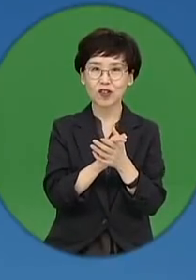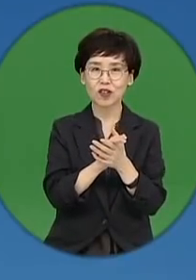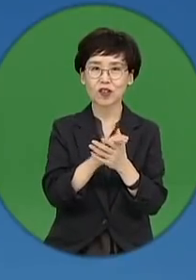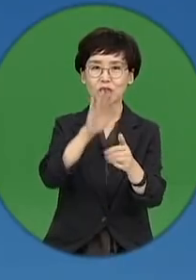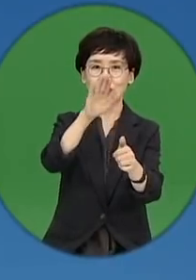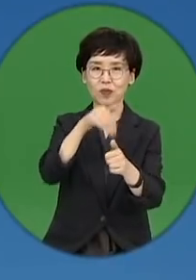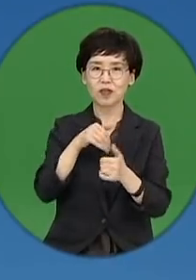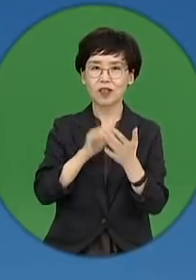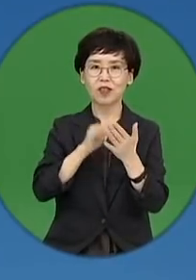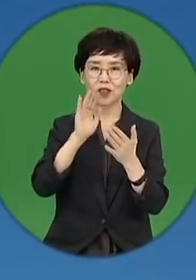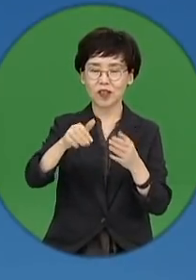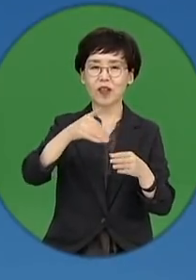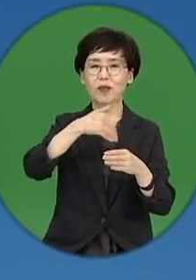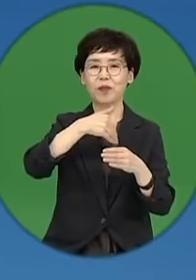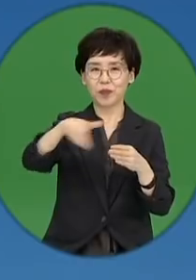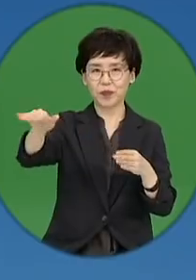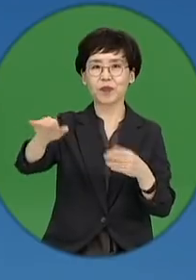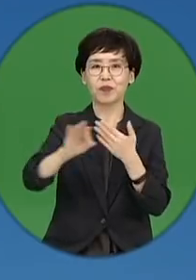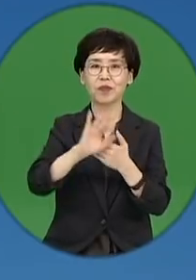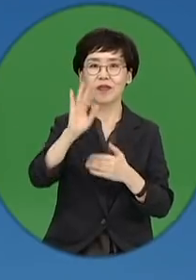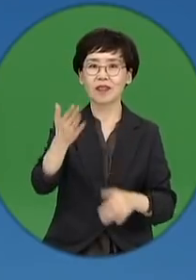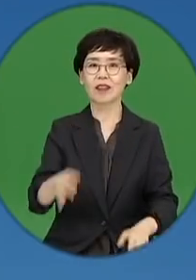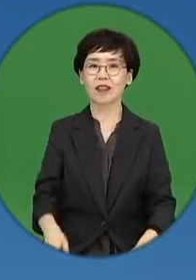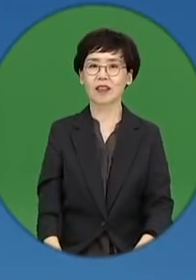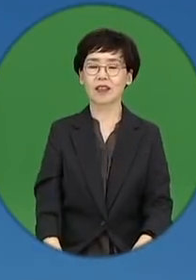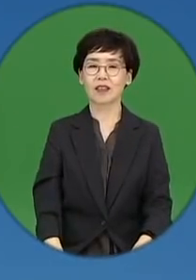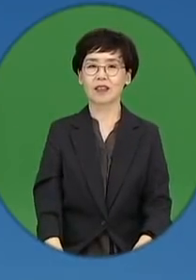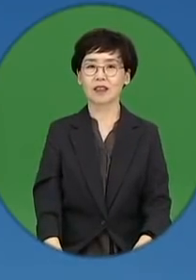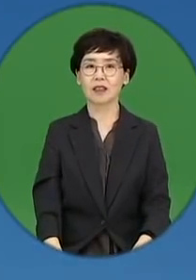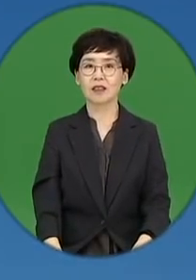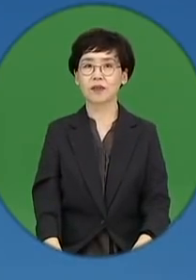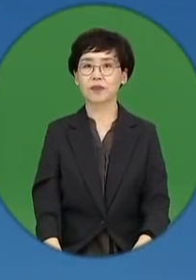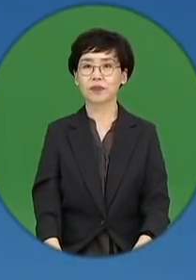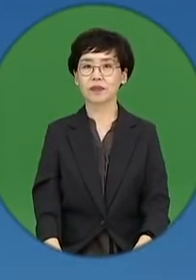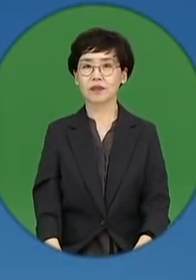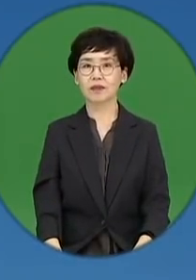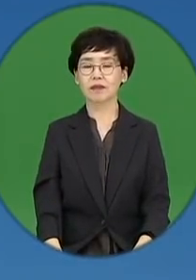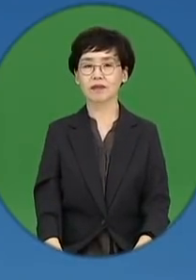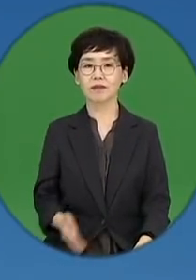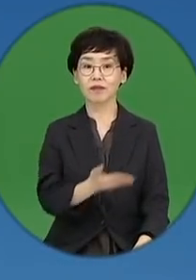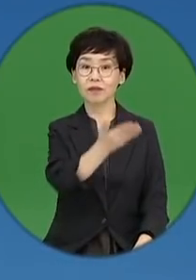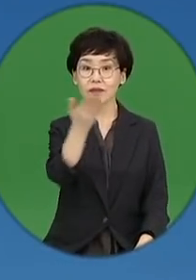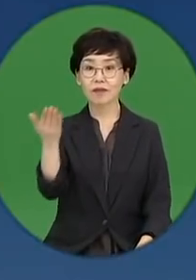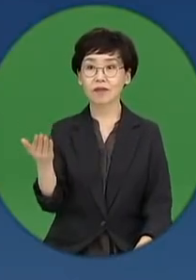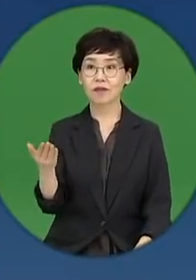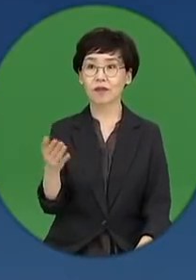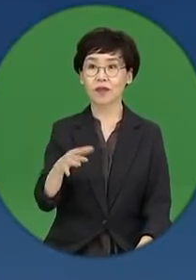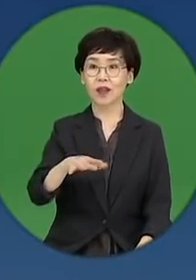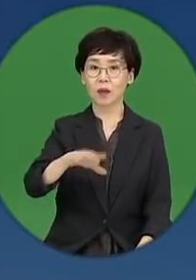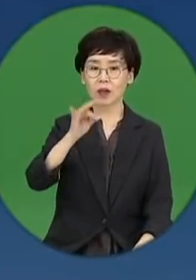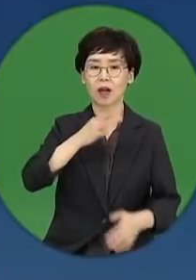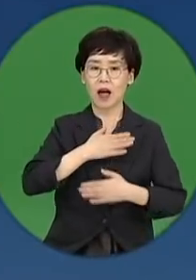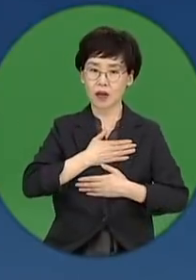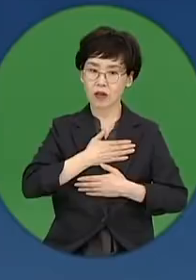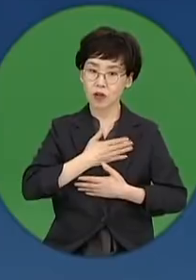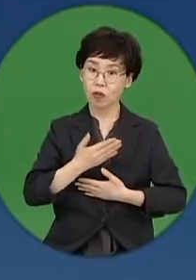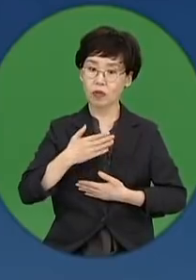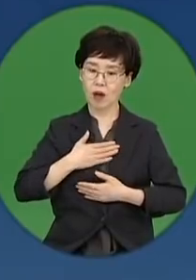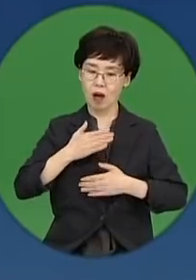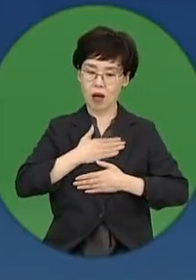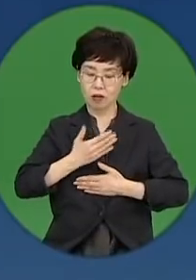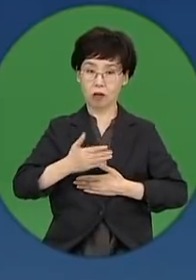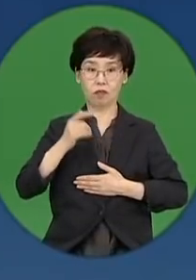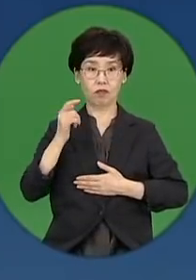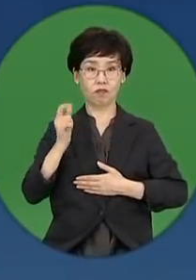겁니까? 예. 친구 추가 버튼만 누르시면 예. 그때 이제 사진 영상 이렇게 보내실 예. 수 있습니다. 시청자 여러분들께서 먼저 안전하다 그 안전한